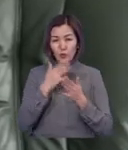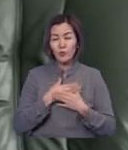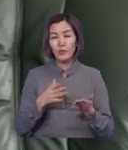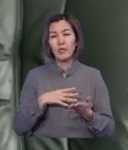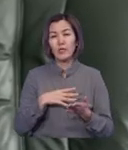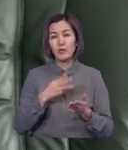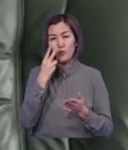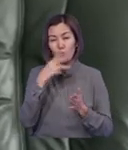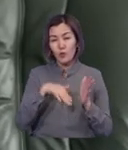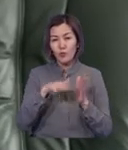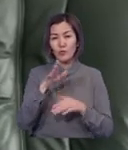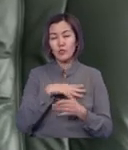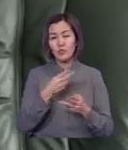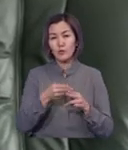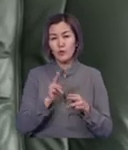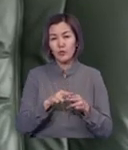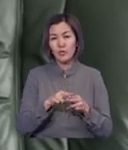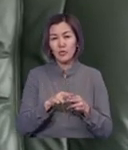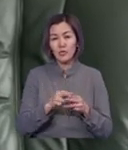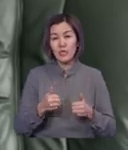көріп өстік, соғыстардай болуға